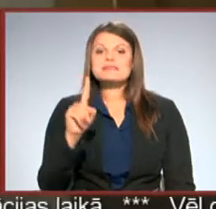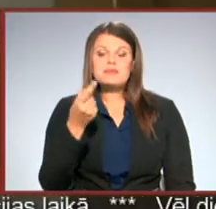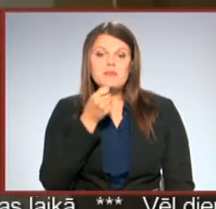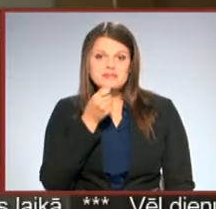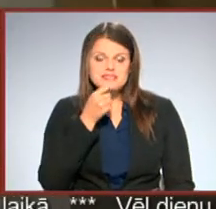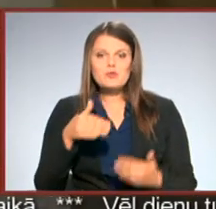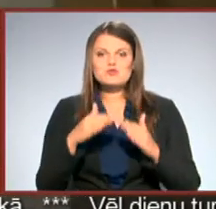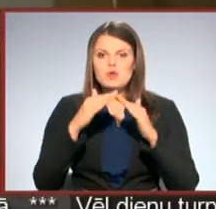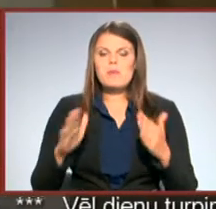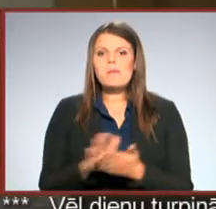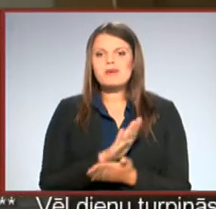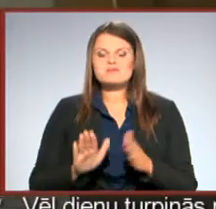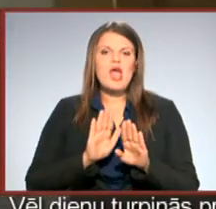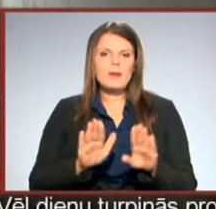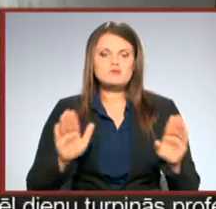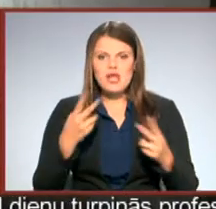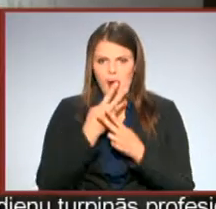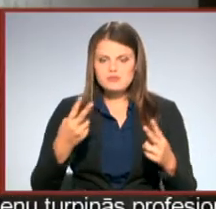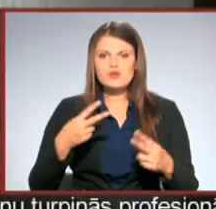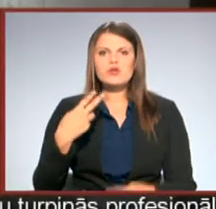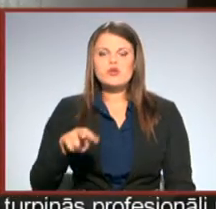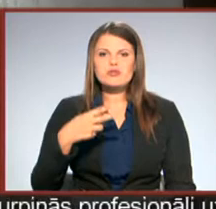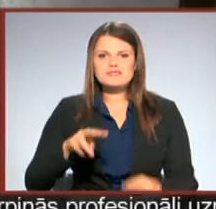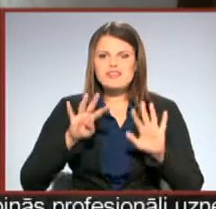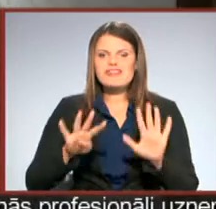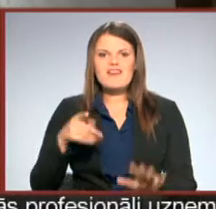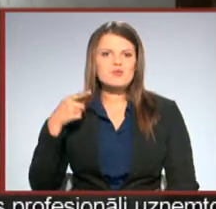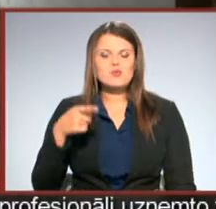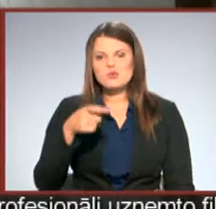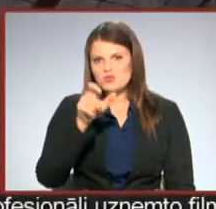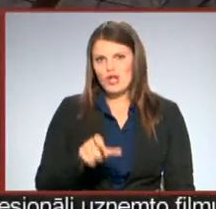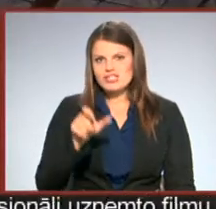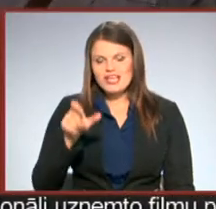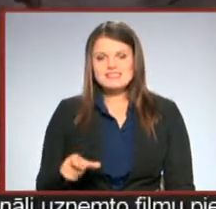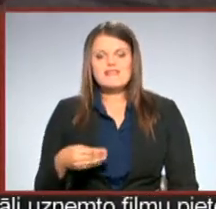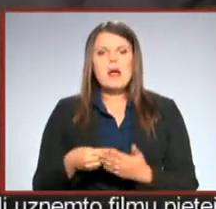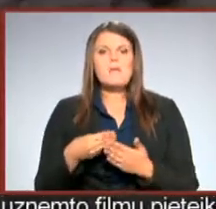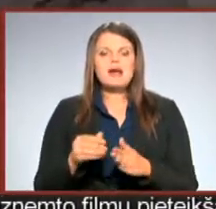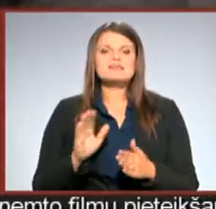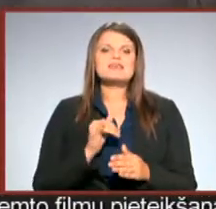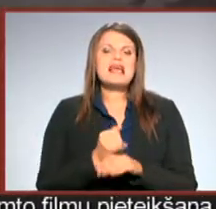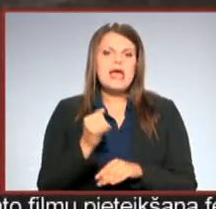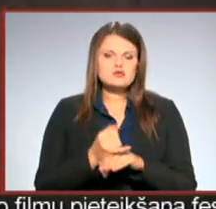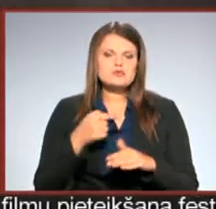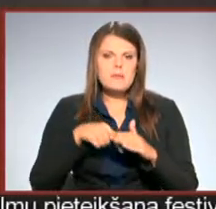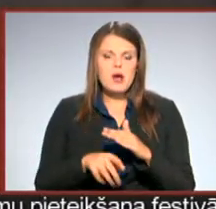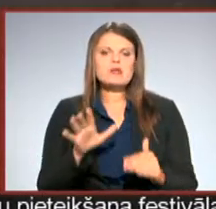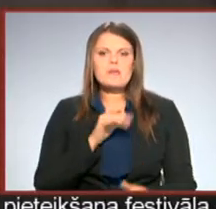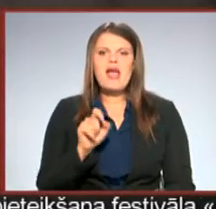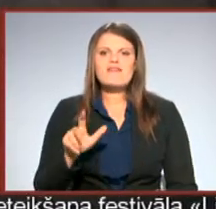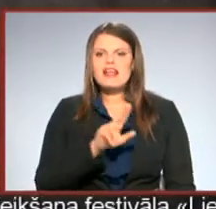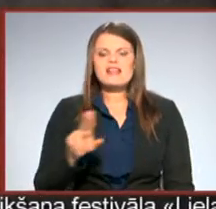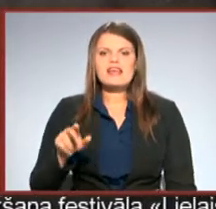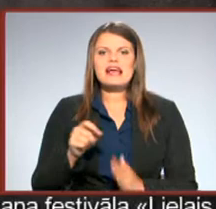septembrim stūra mājas bezmaksas ekspozīcijas apskatījuši teju 29 tūkstoši cilvēku. Maksas ekskursijās čekas pagrabos pabijuši vairāk